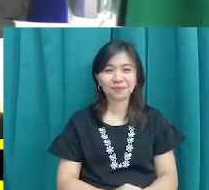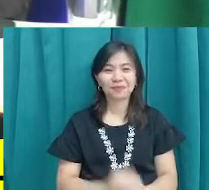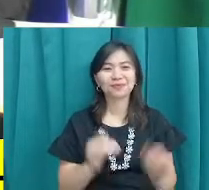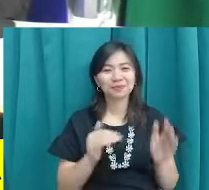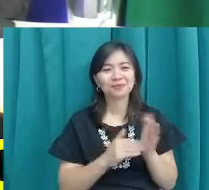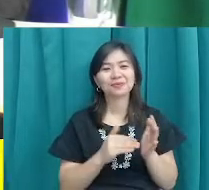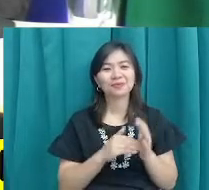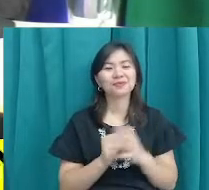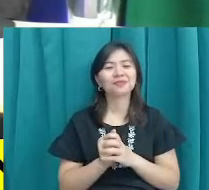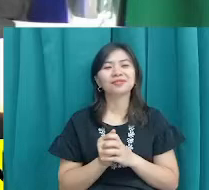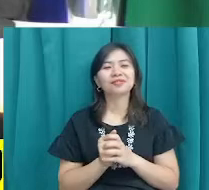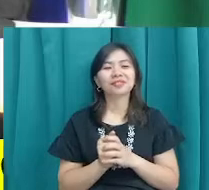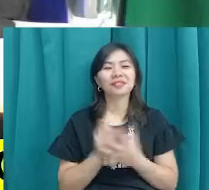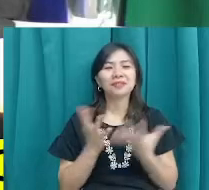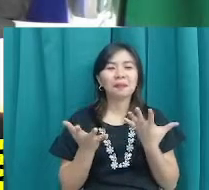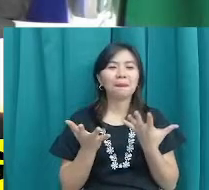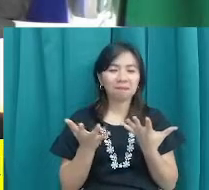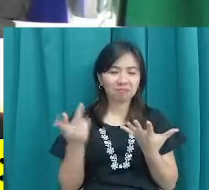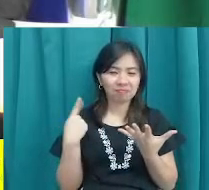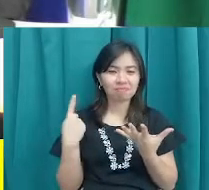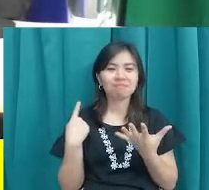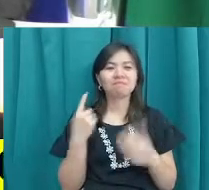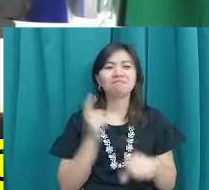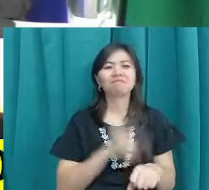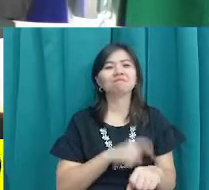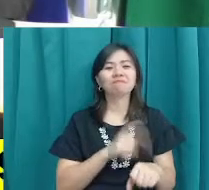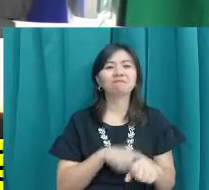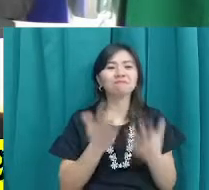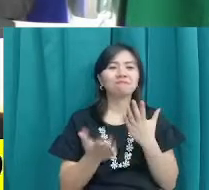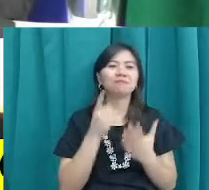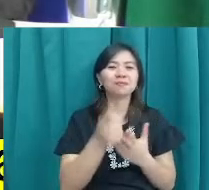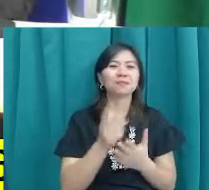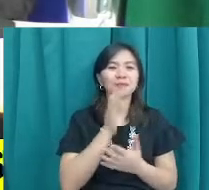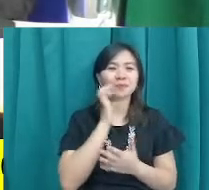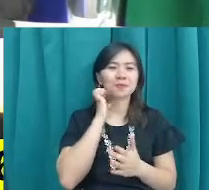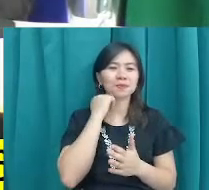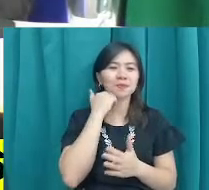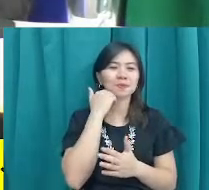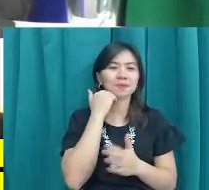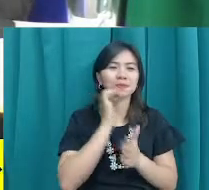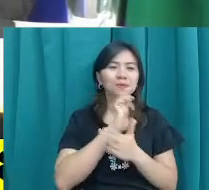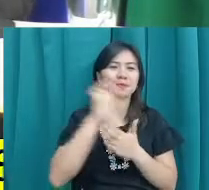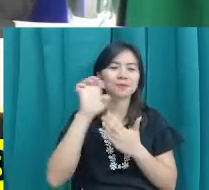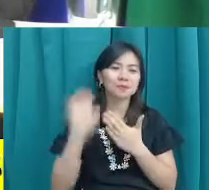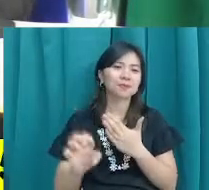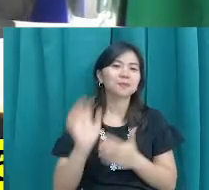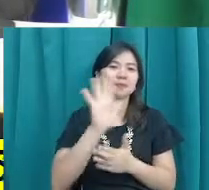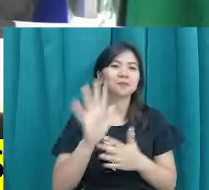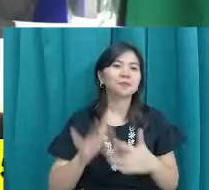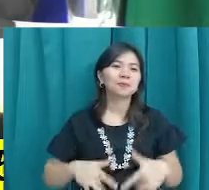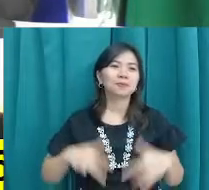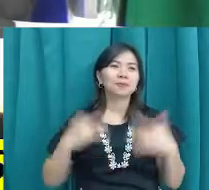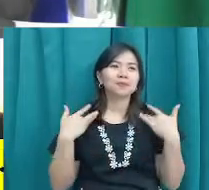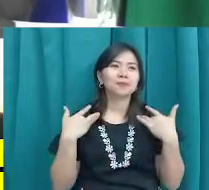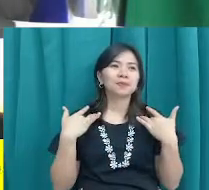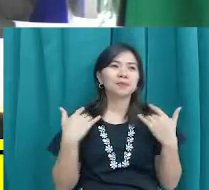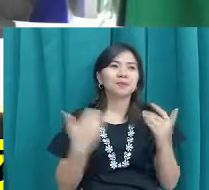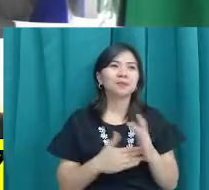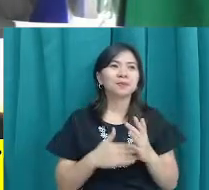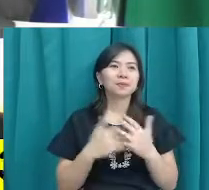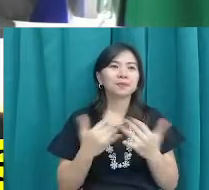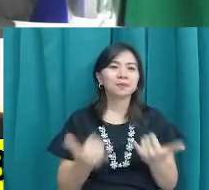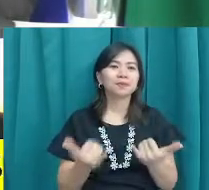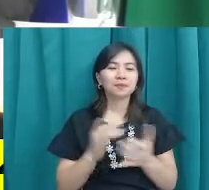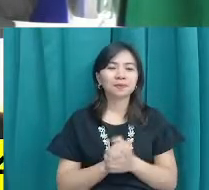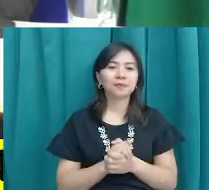baka dumating ang pagkakataon sa buhay mo, kitilin mo sarili mong buhay spiritual. Lalaan ang katapusan. Ay, totoong